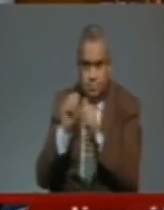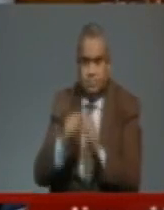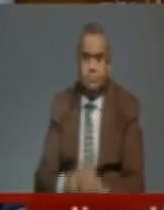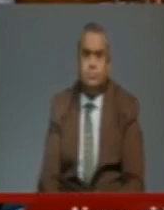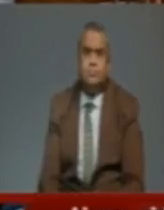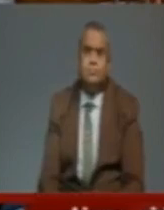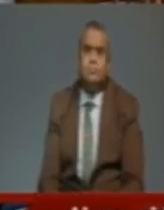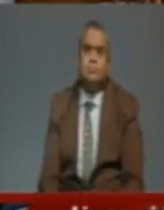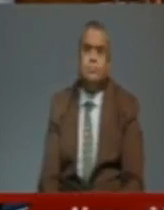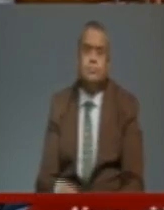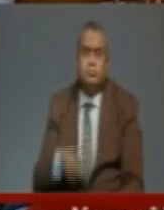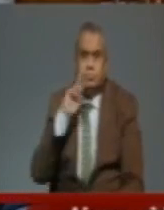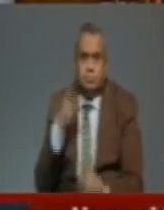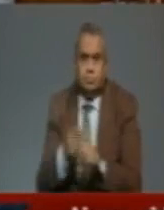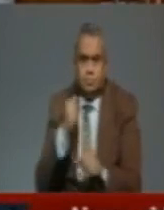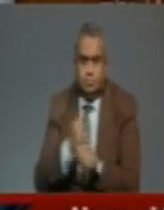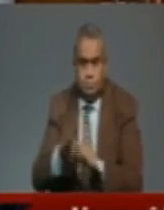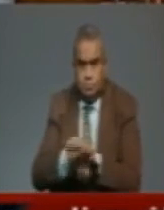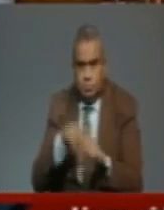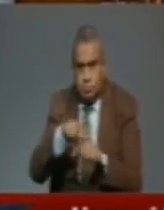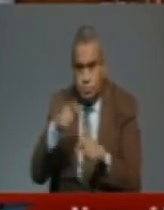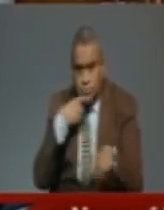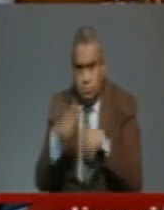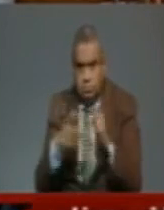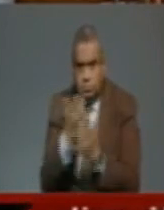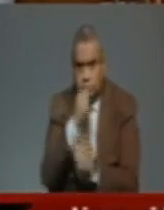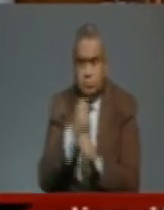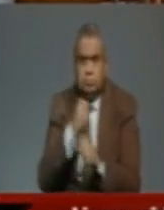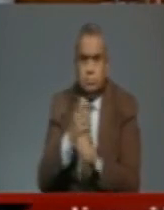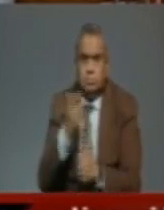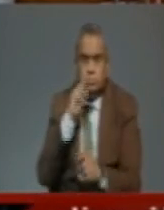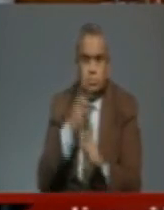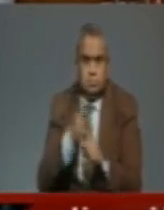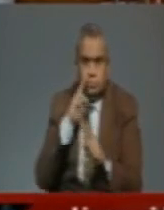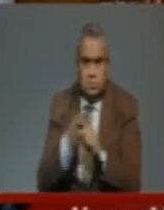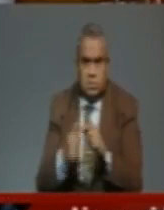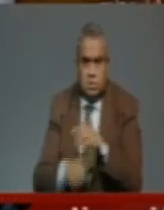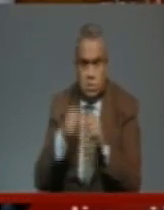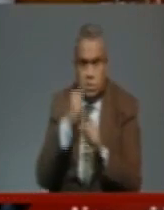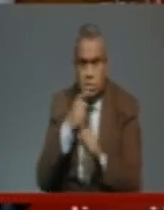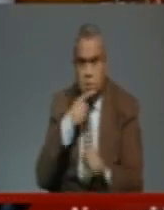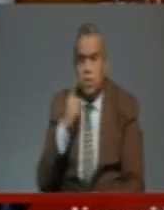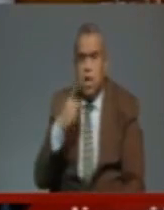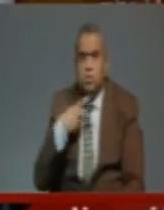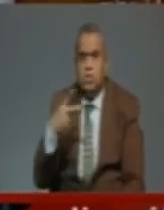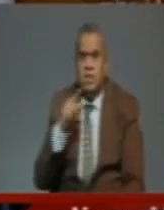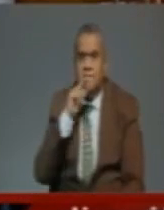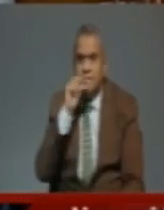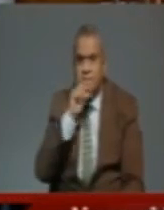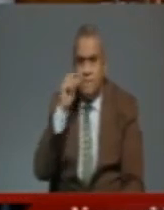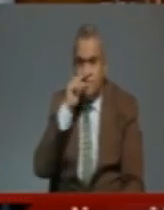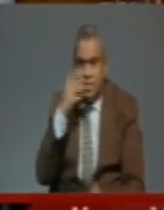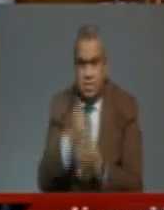هنا يا فندم عاملين منطقه لوجستيه داخليه تقريبا على مساحه 21 فدان، ومنطقه غير المنطقه